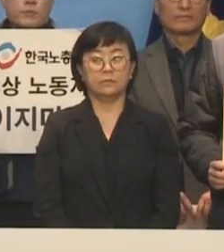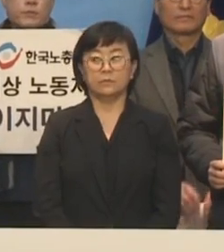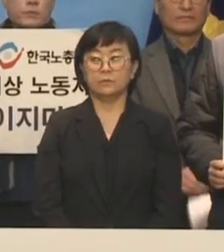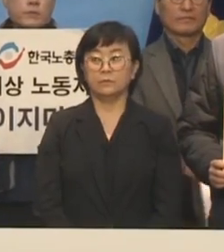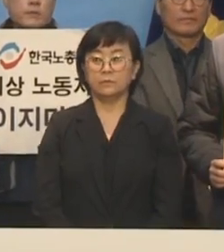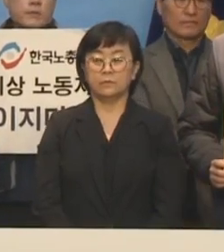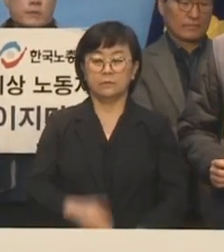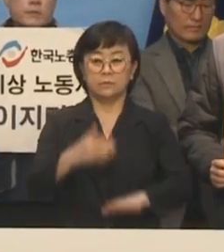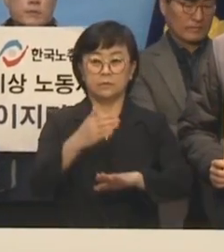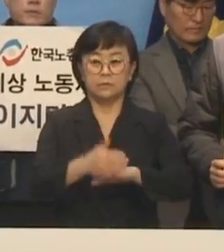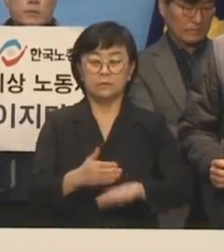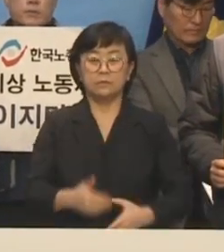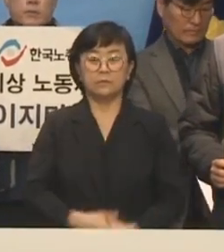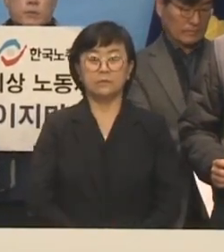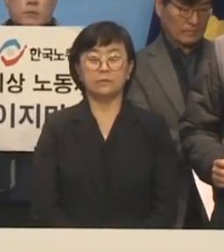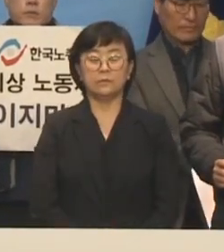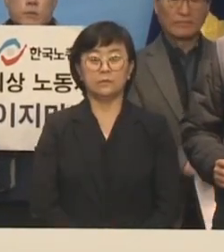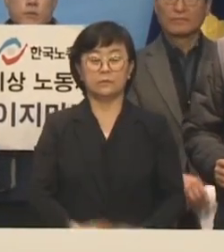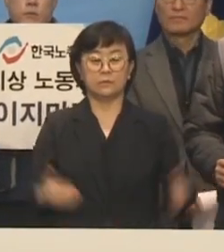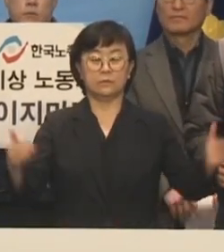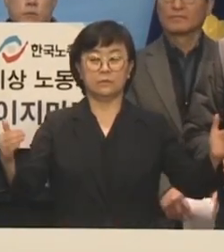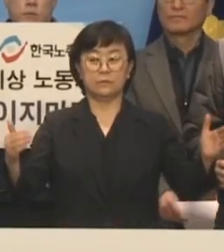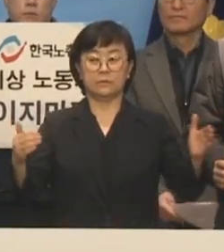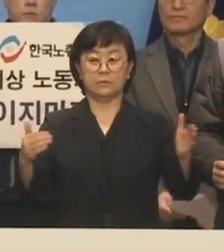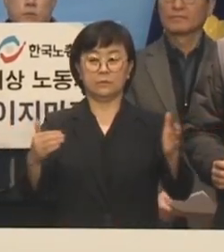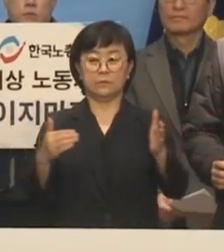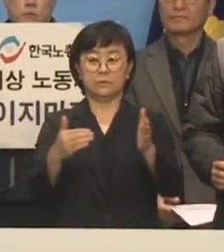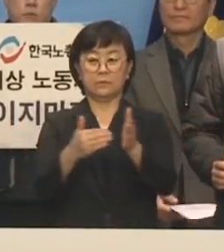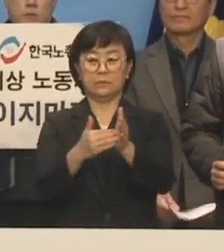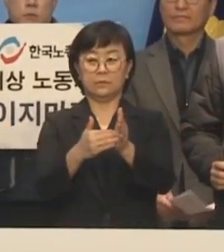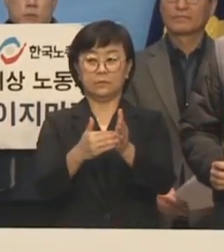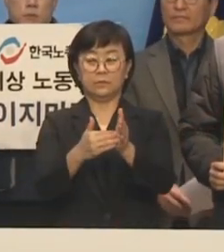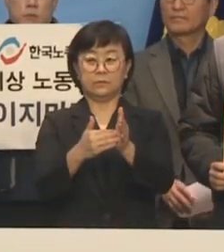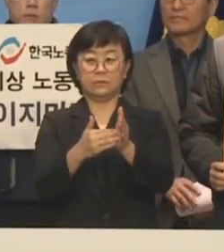네, 감사합니다. 이것으로 기자회견을 마치도록